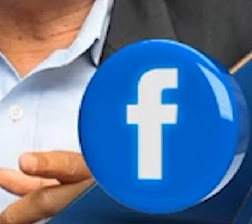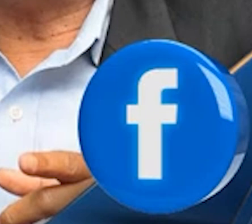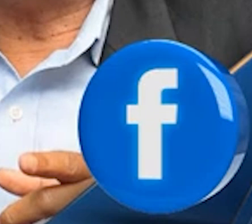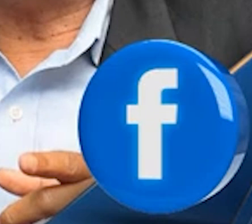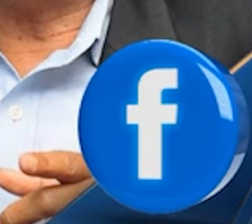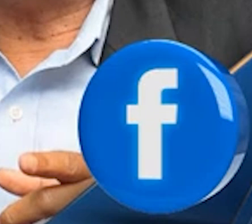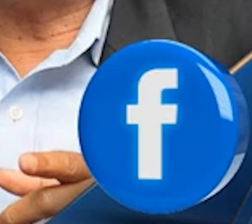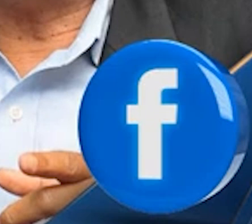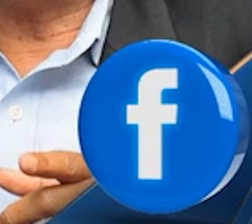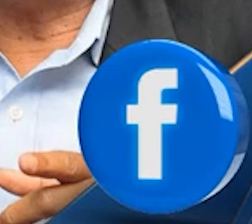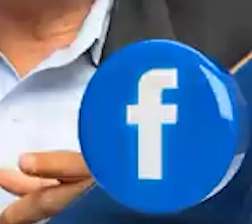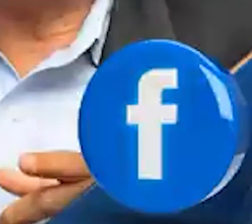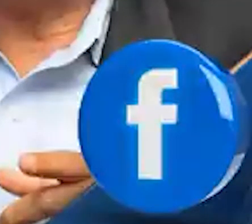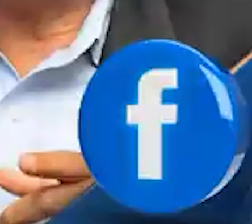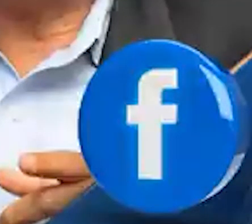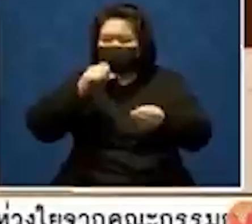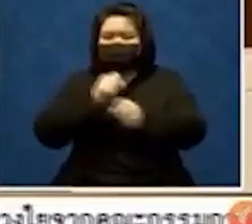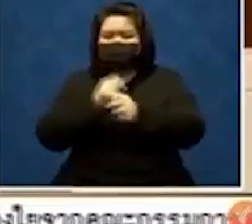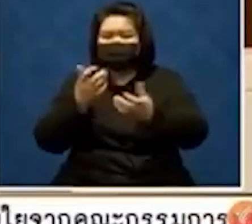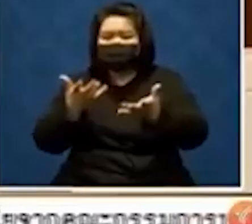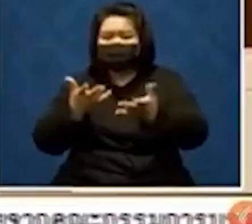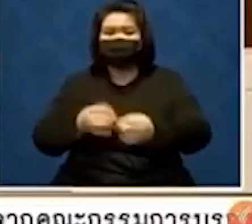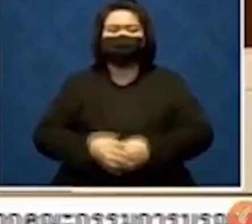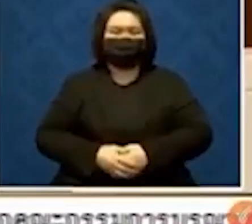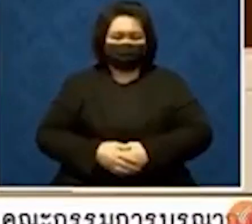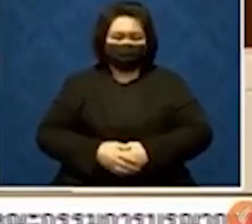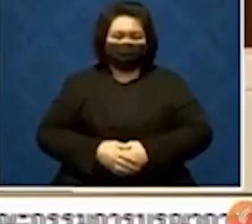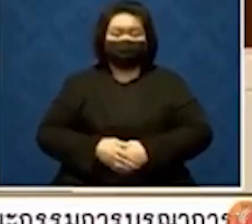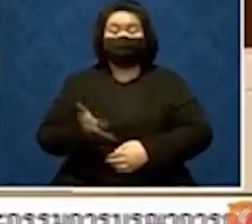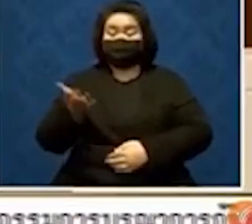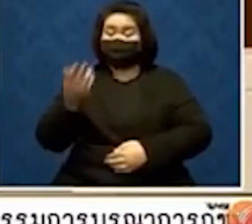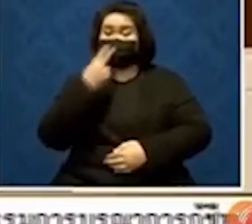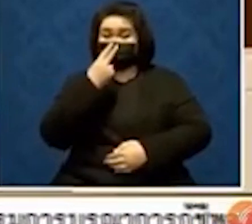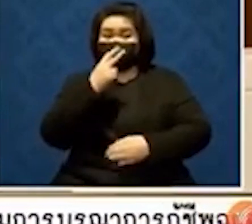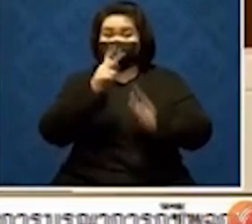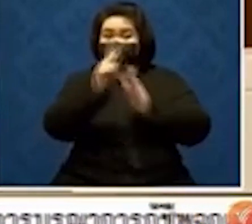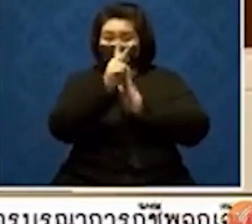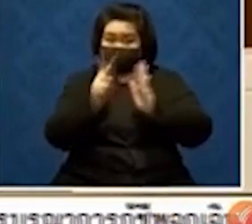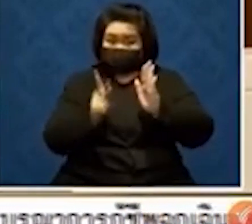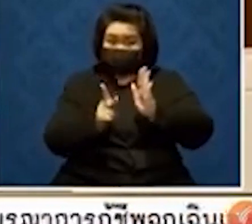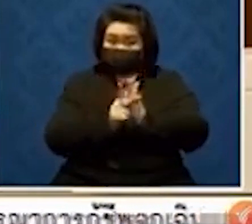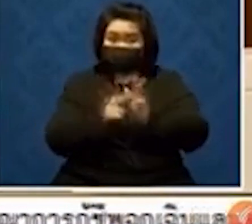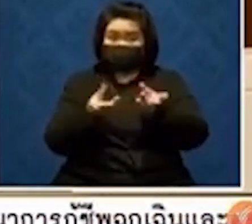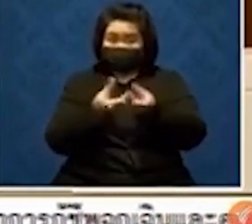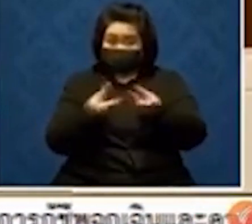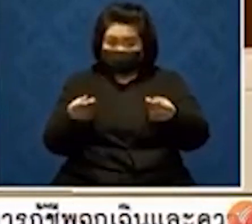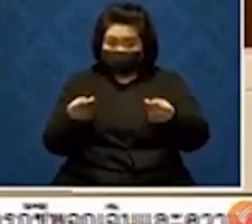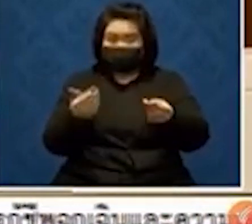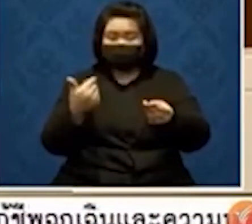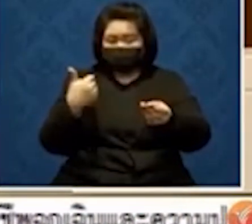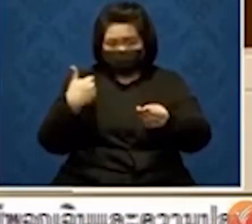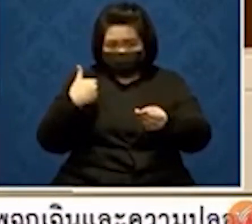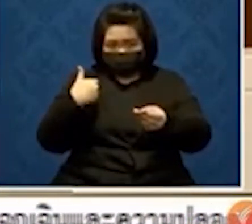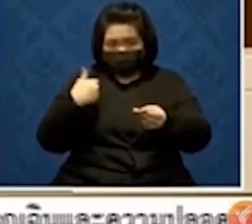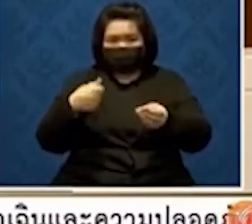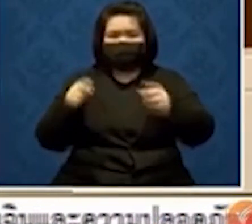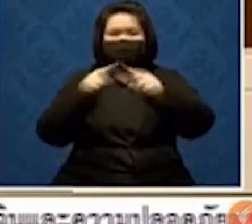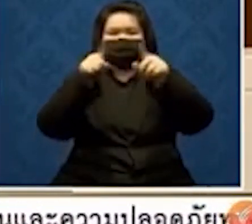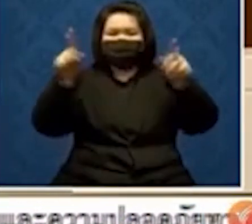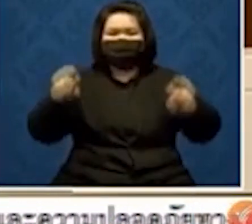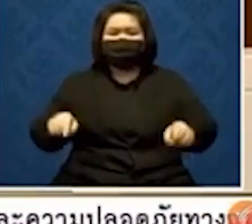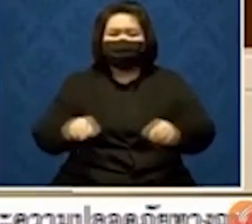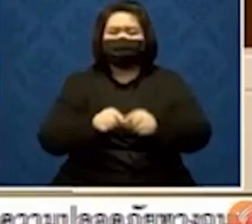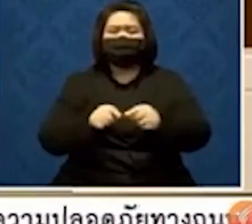าตอนที่ผมอยู่พรรคประชาธิปัตย์ผมถูกฟ้องเพื่อปกป้องพรรคประชาธิปัตย์13คดีแต่ผมไม่เคยถูกฟ้อง